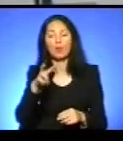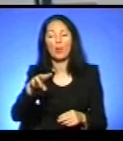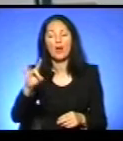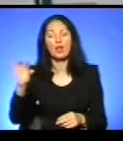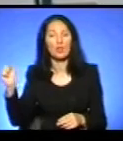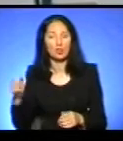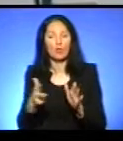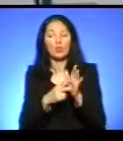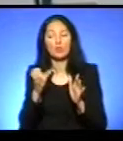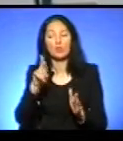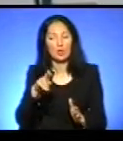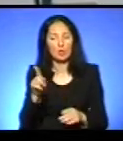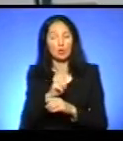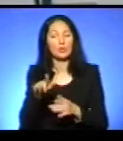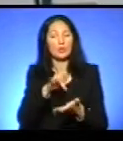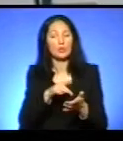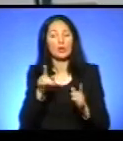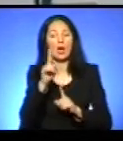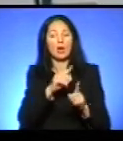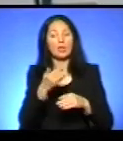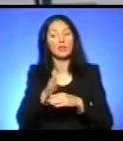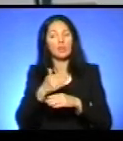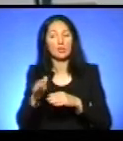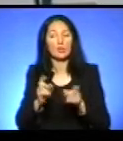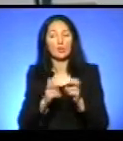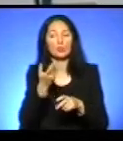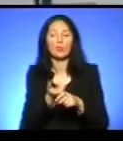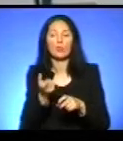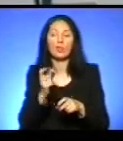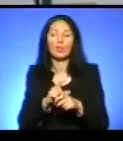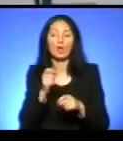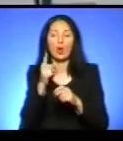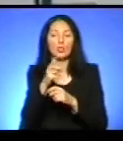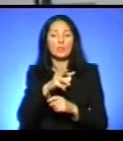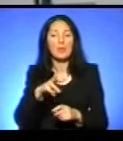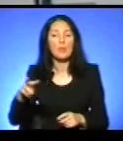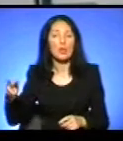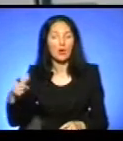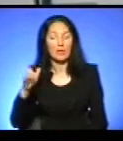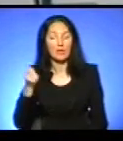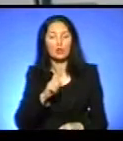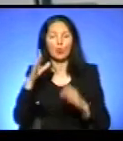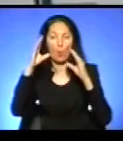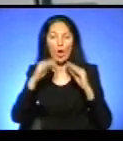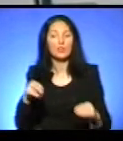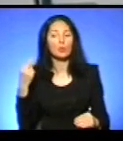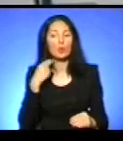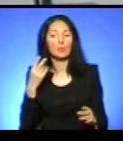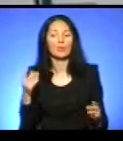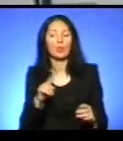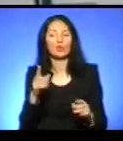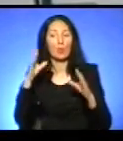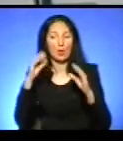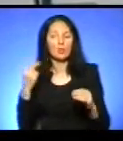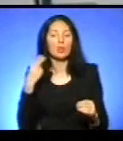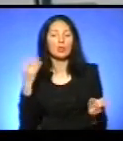8 серпня Тернопільська міська рада виділила підприємству понад 11 мільйонів гривень. Щоб погасити заборгованість, потрібно мінімум